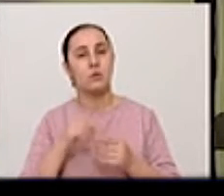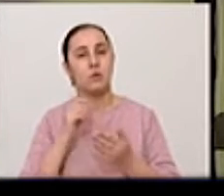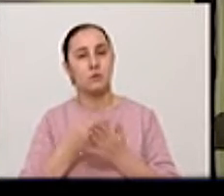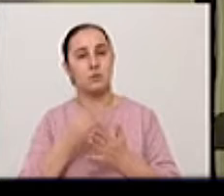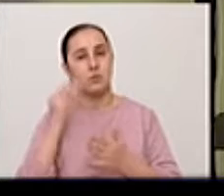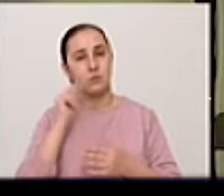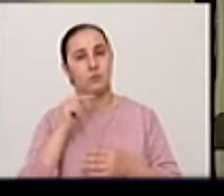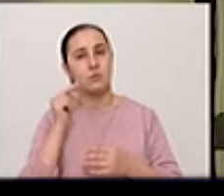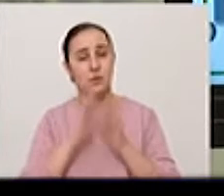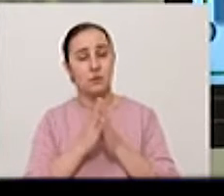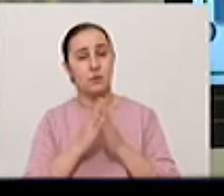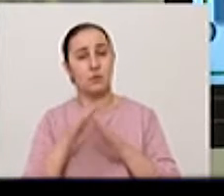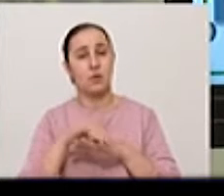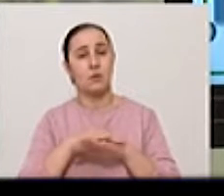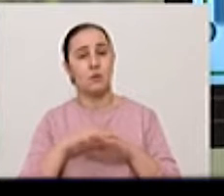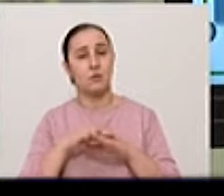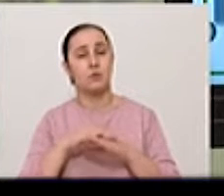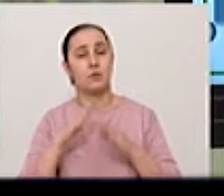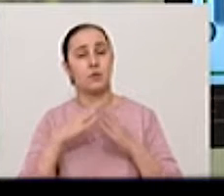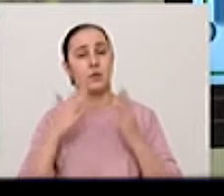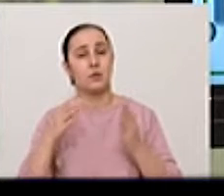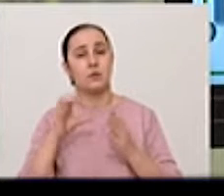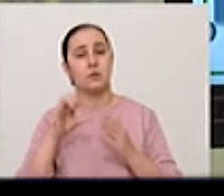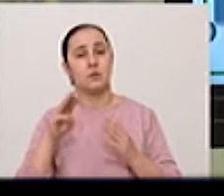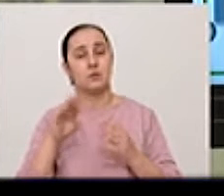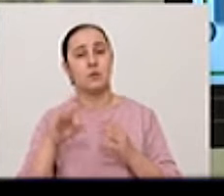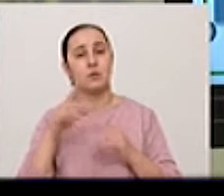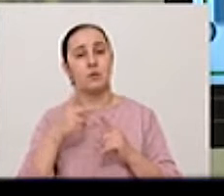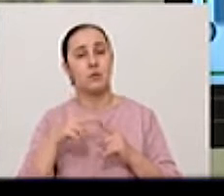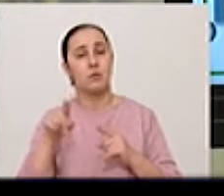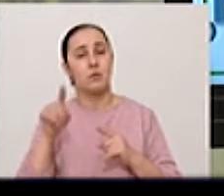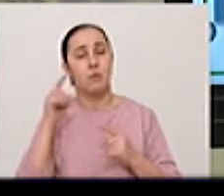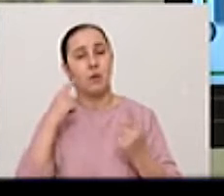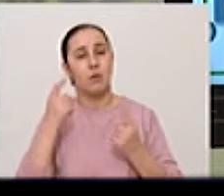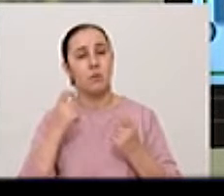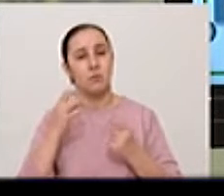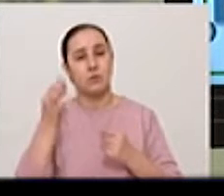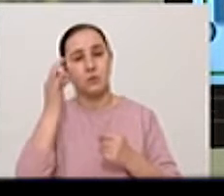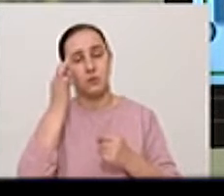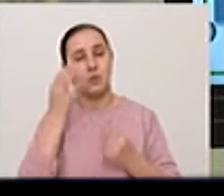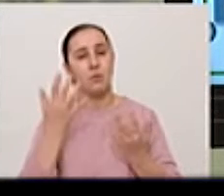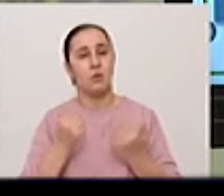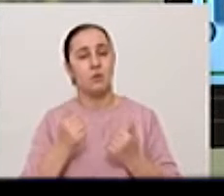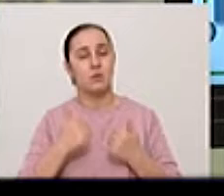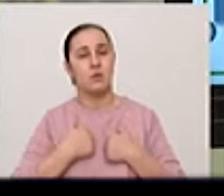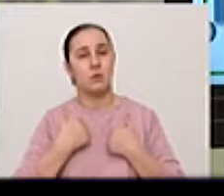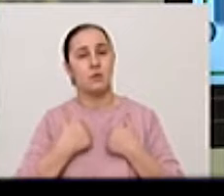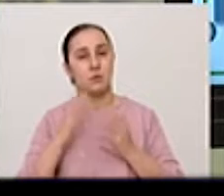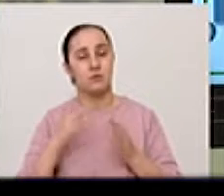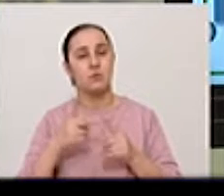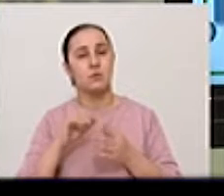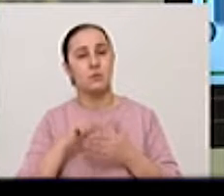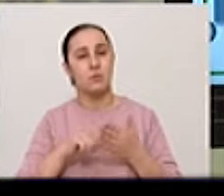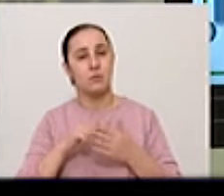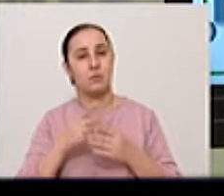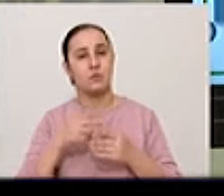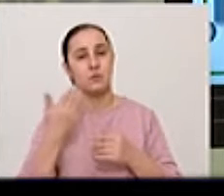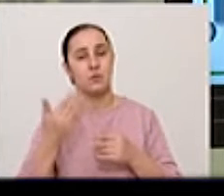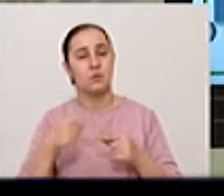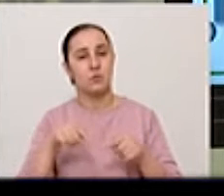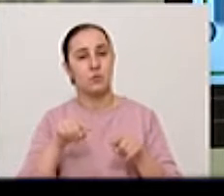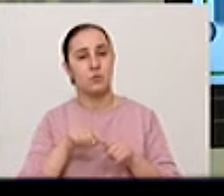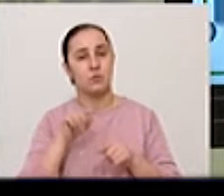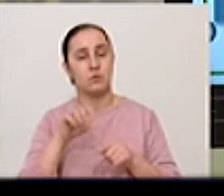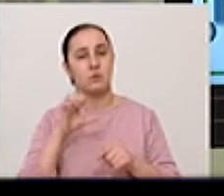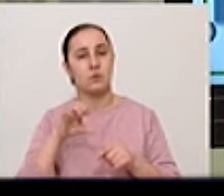o'quvchilar, Kitob xalqaro kenglik stansiyasi haqidagi ushbu ma'lumotlarni eslab qolishga harakat qiling. Sababi, siz ham xuddi